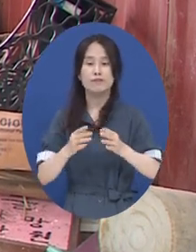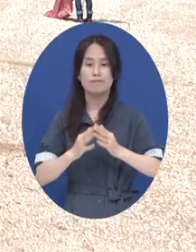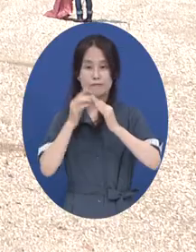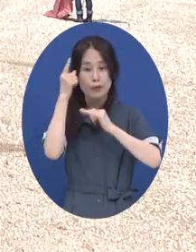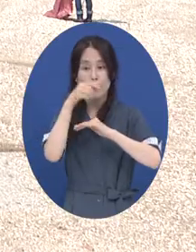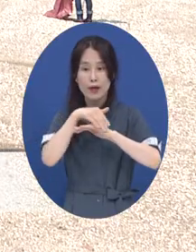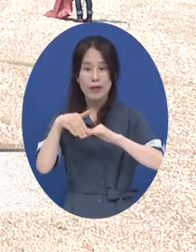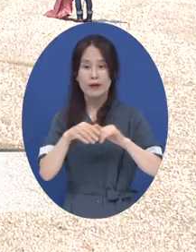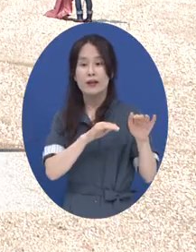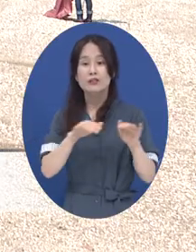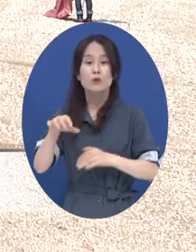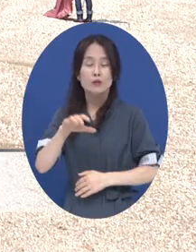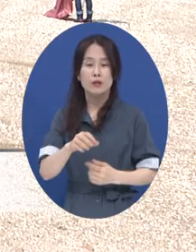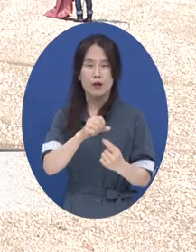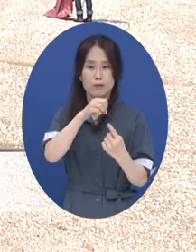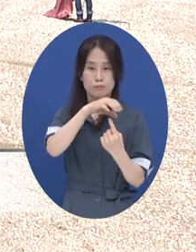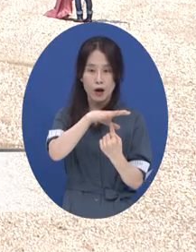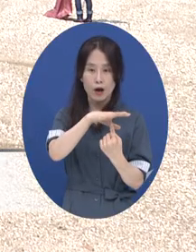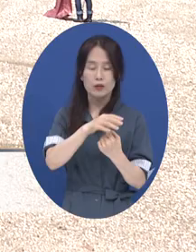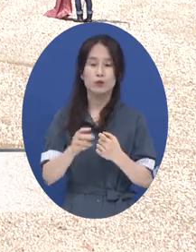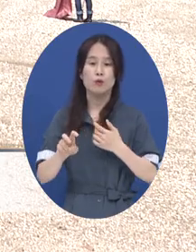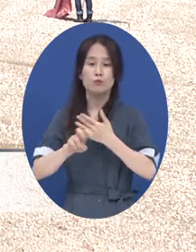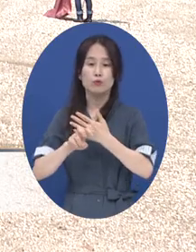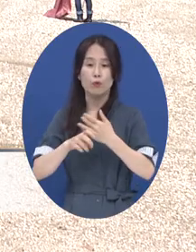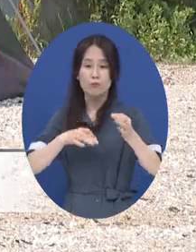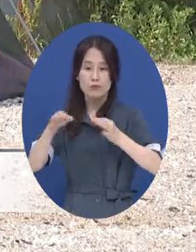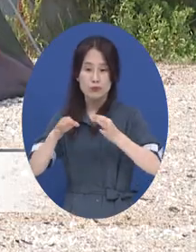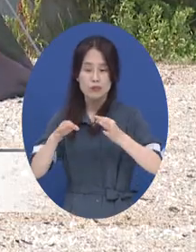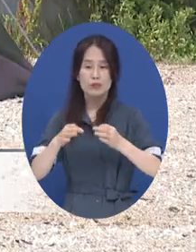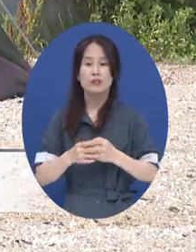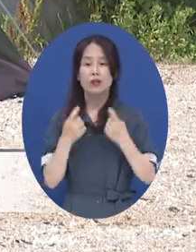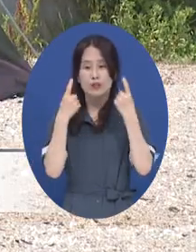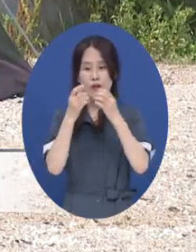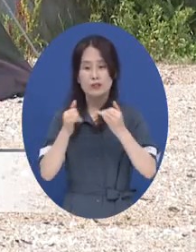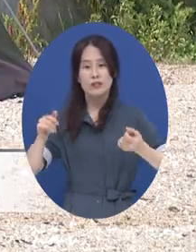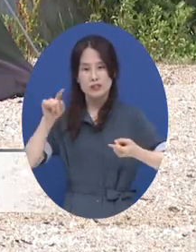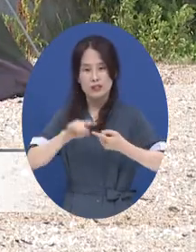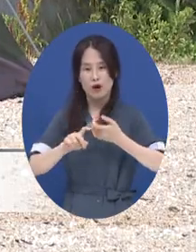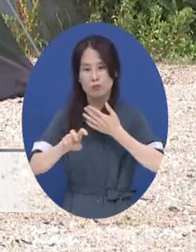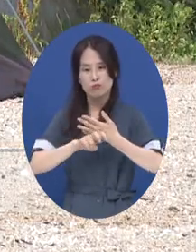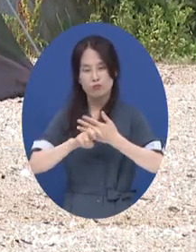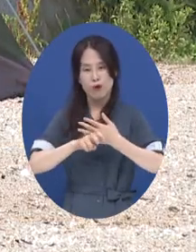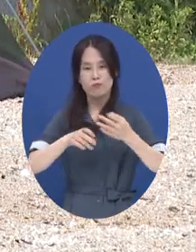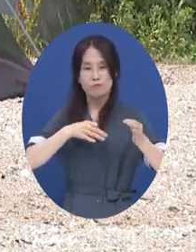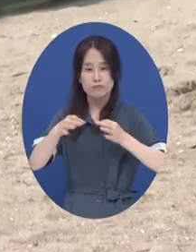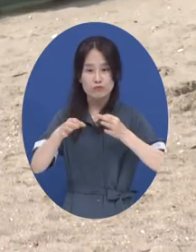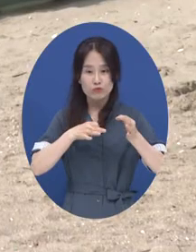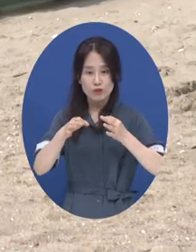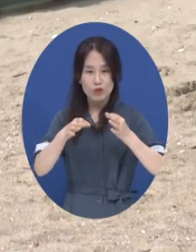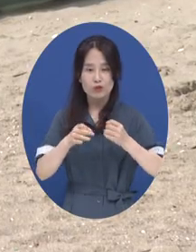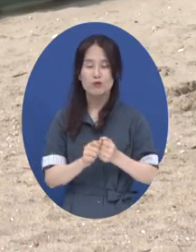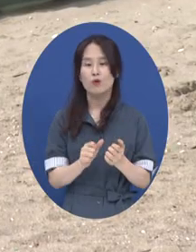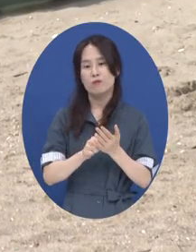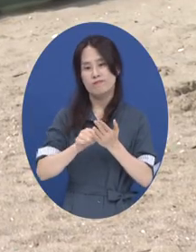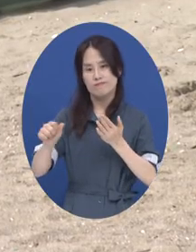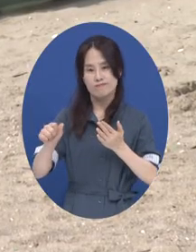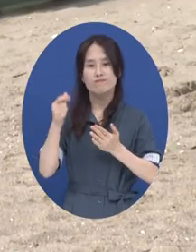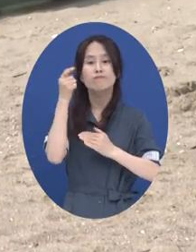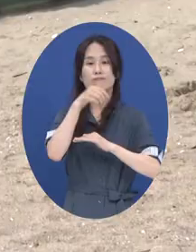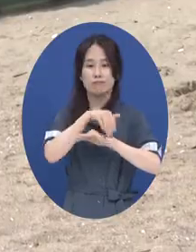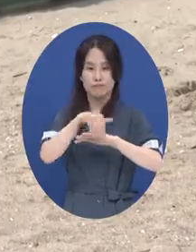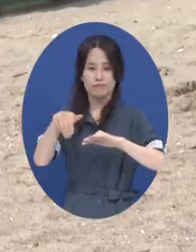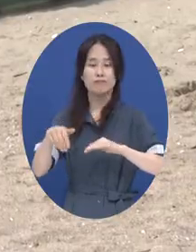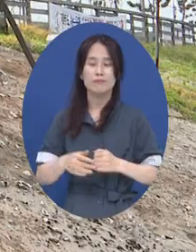예정입니다. 해수욕장의 파라솔이나 노점 등 피서객을 상대로 한 불법 배짱 영업도 예외가 될